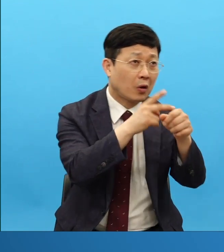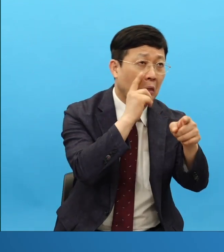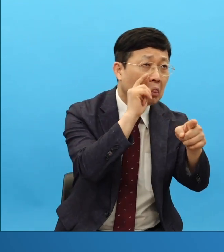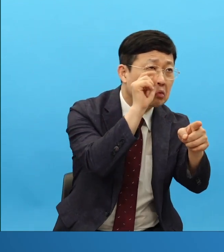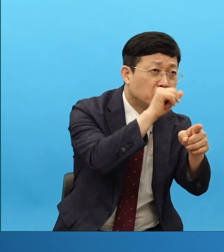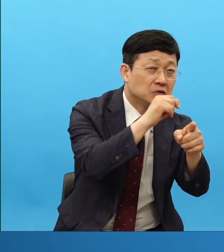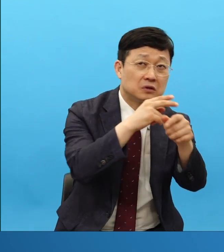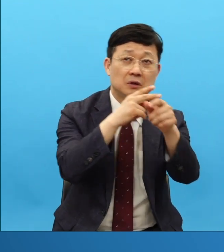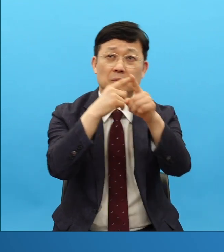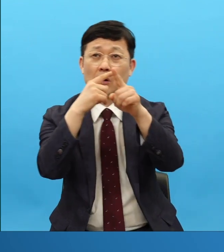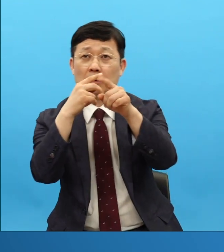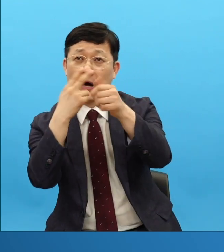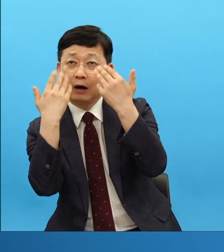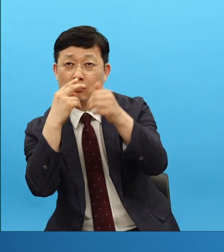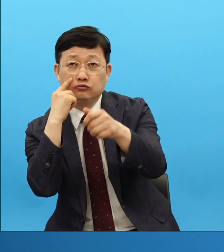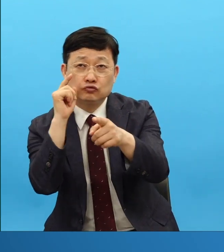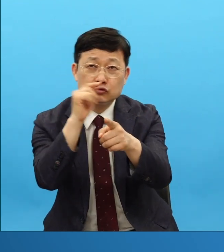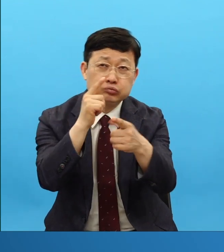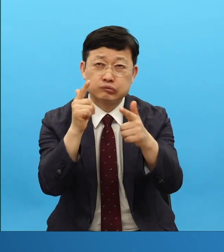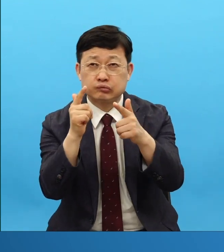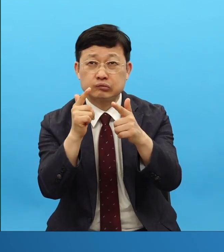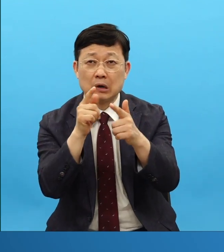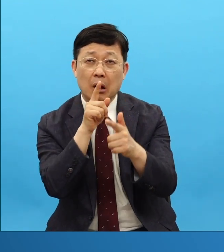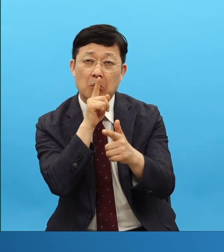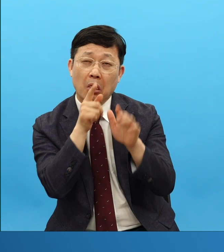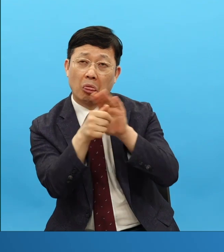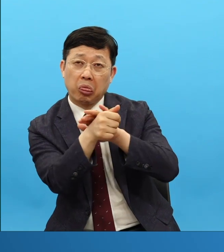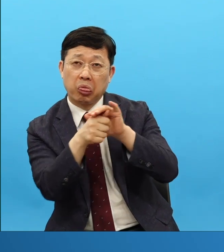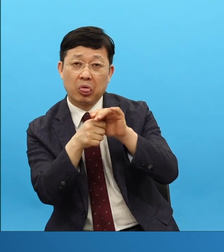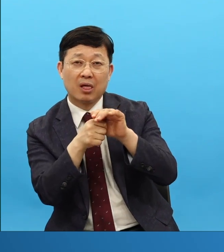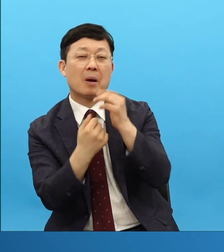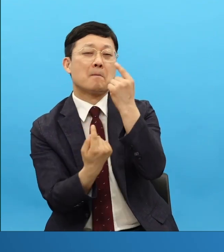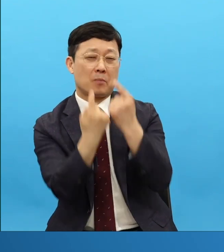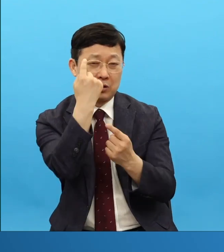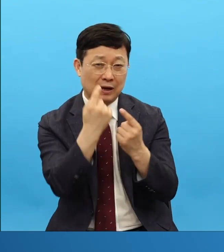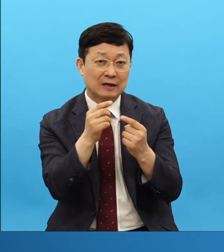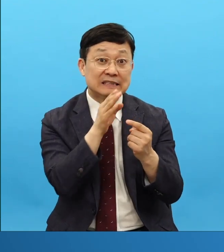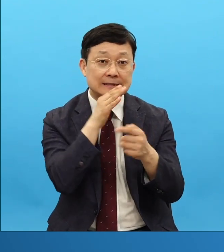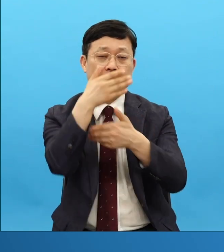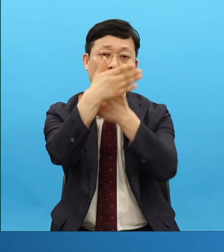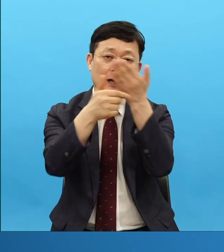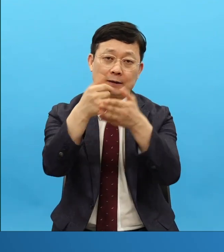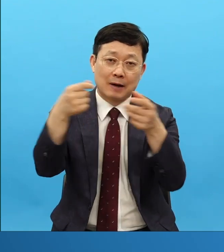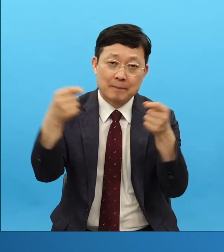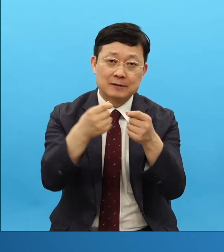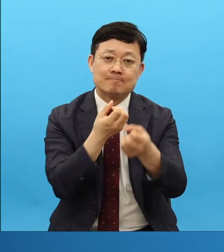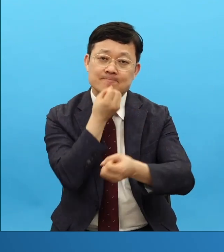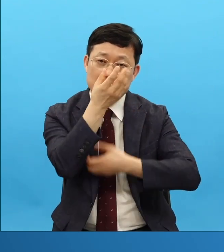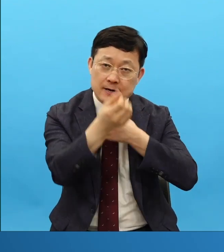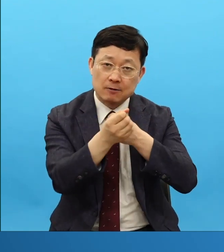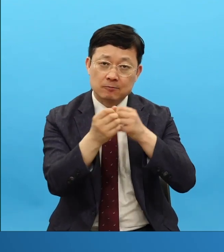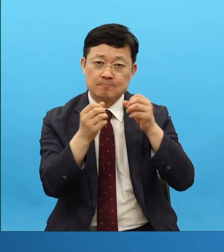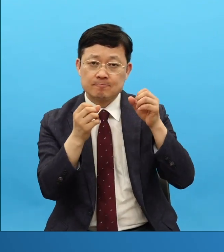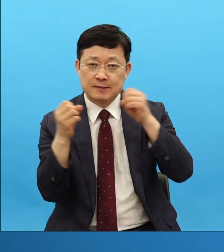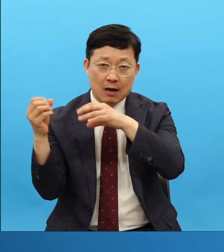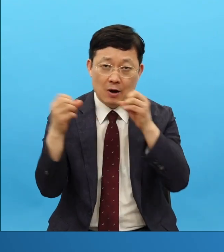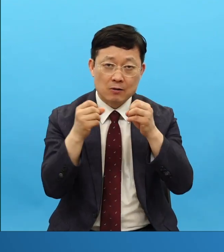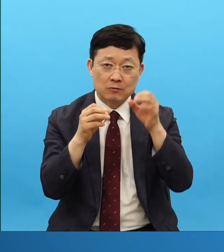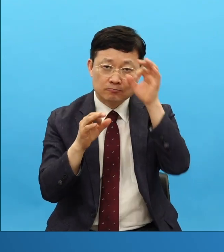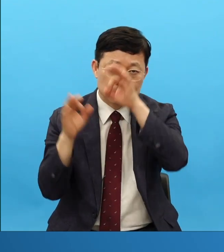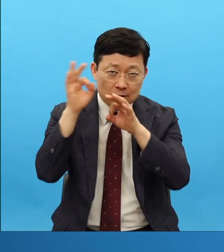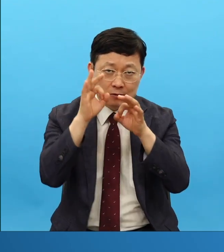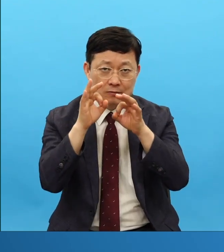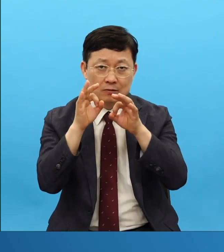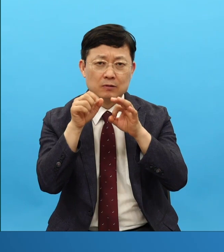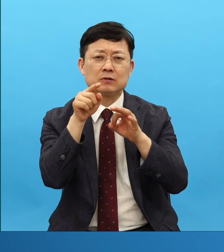중요하지만은 본인들이 하나님 앞에서 정말 얘기하고 듣고 찾고 이렇게 해야 돼요.